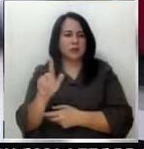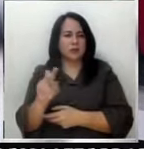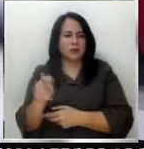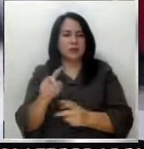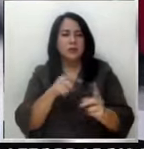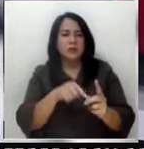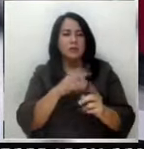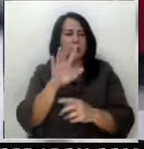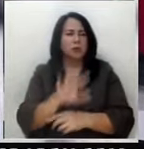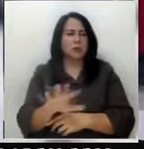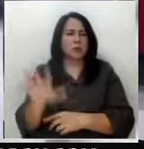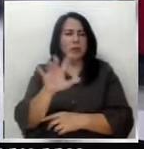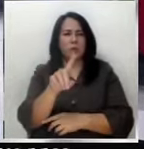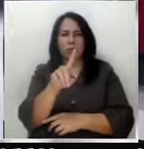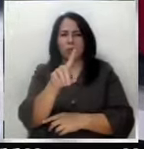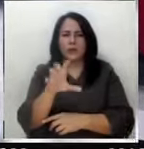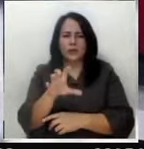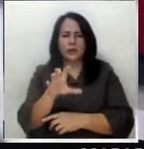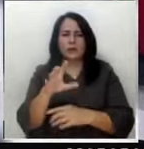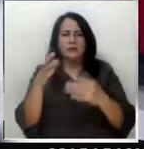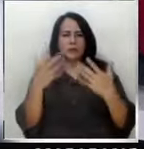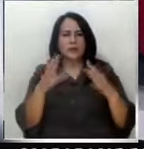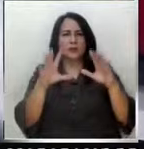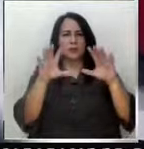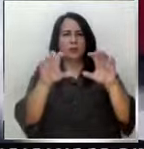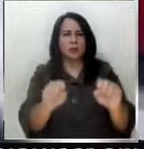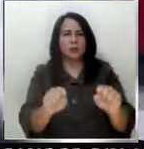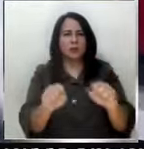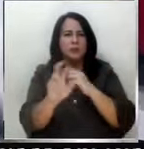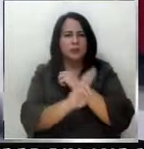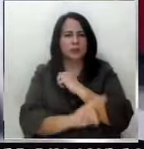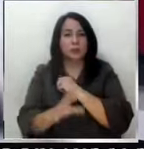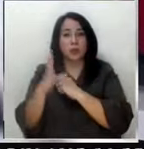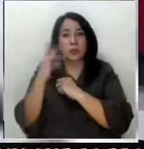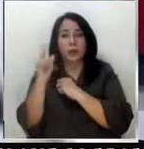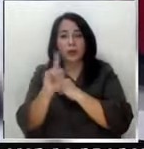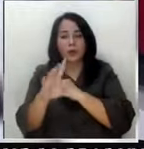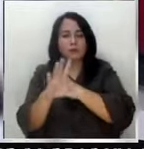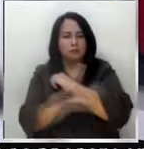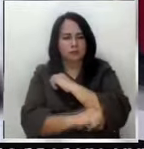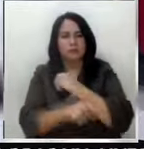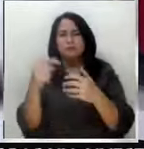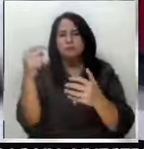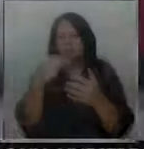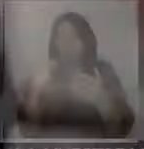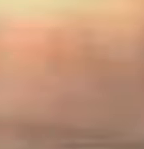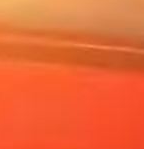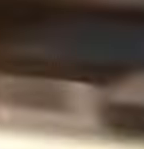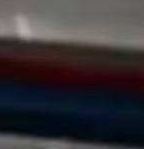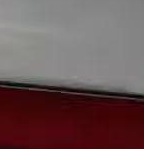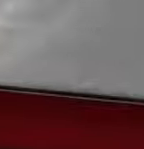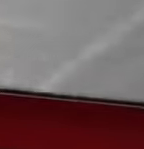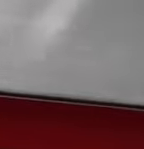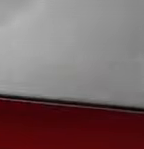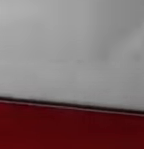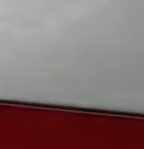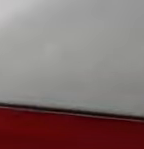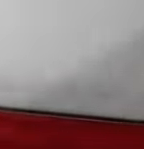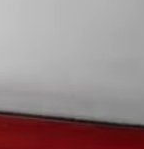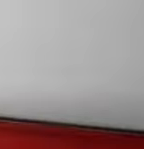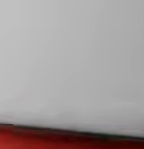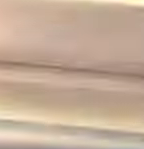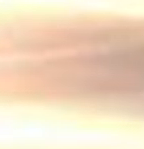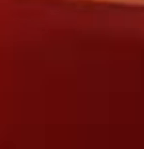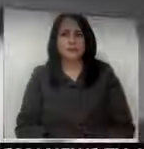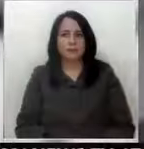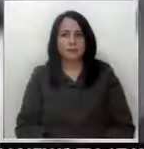mahigit 100 na aresto sa rehiyon dahil sa pagnanakaw at iba pa. At yan po ang eksklusibong tinututan ni John